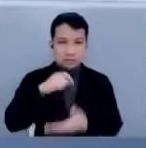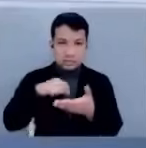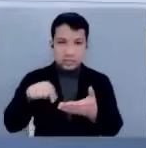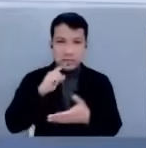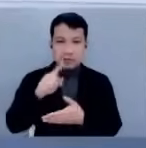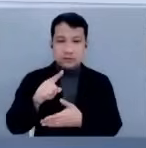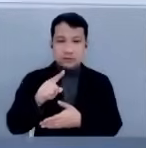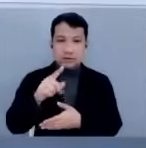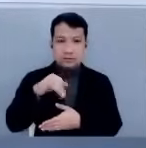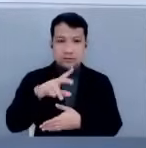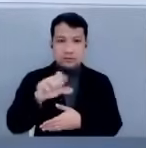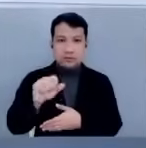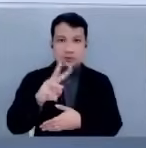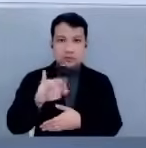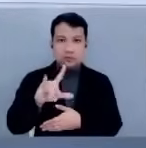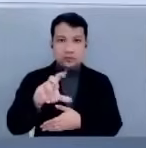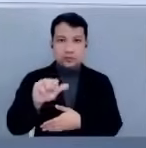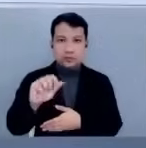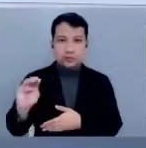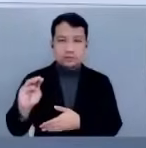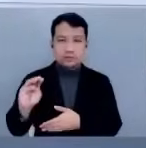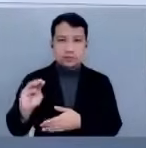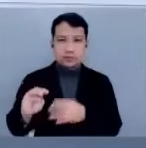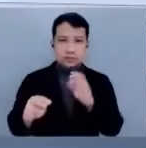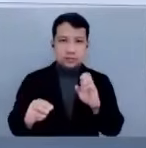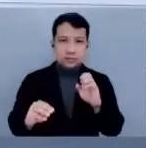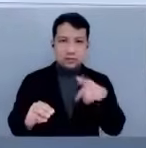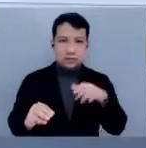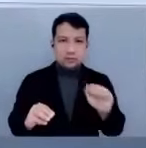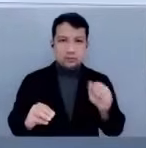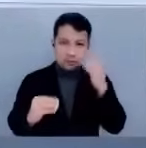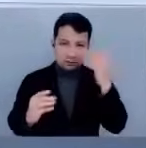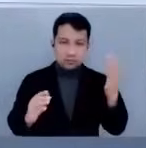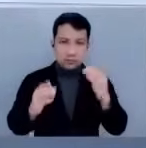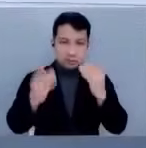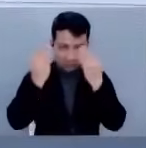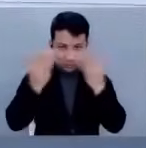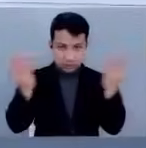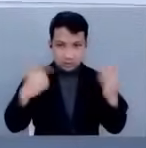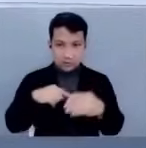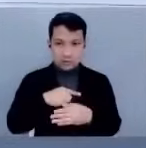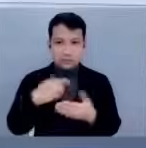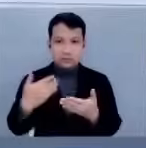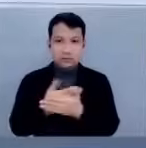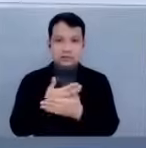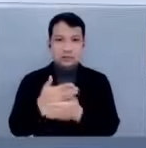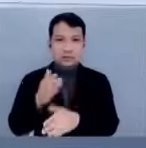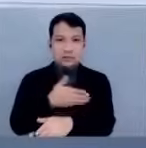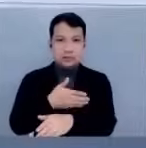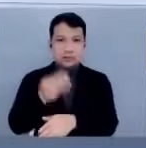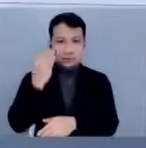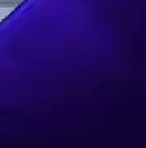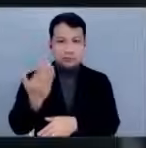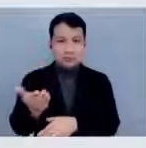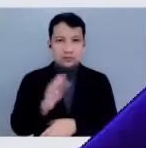Pharrell Williams. Habang ang aespa, explosive sa bago nilang kanta. Panoorin natin yan.